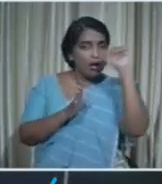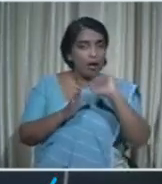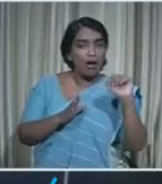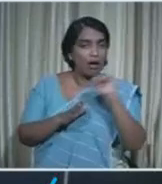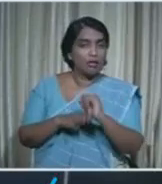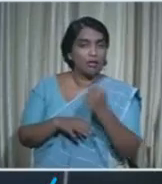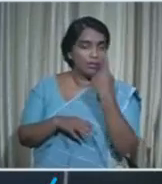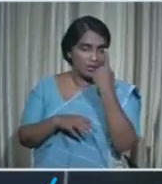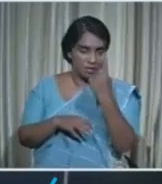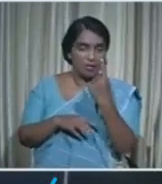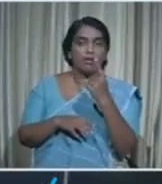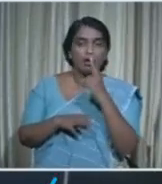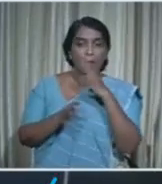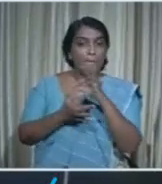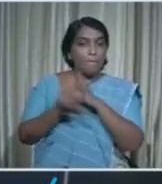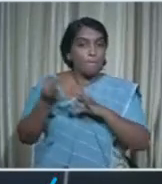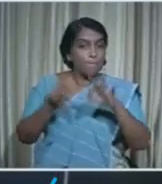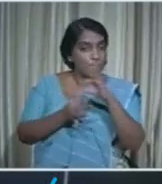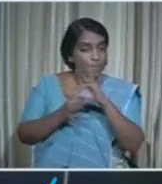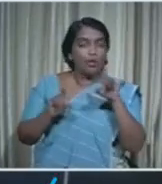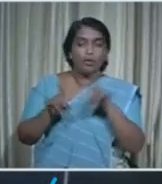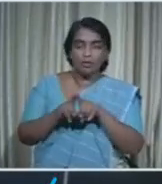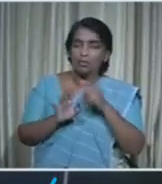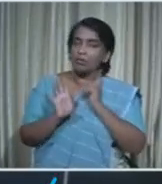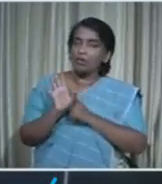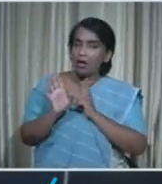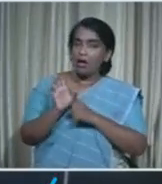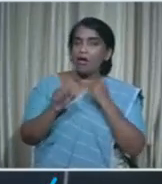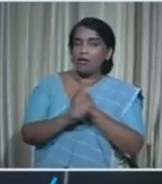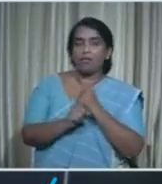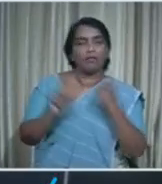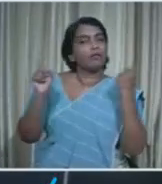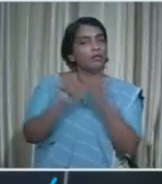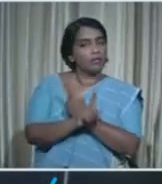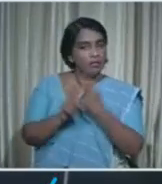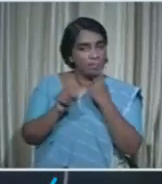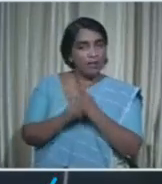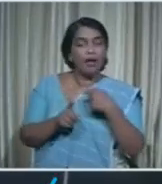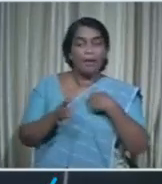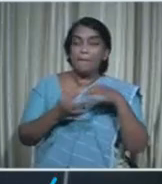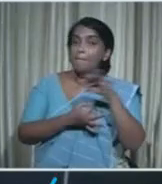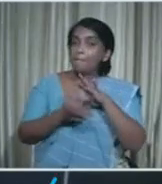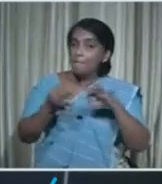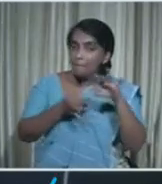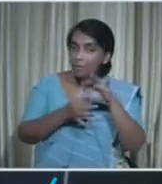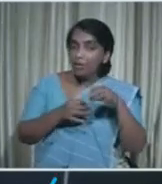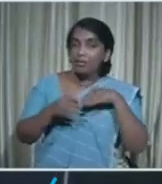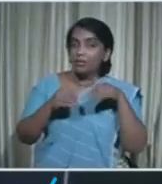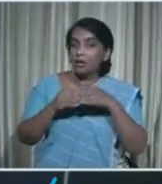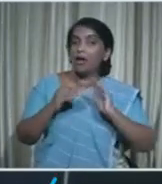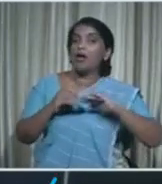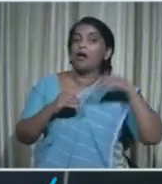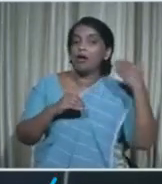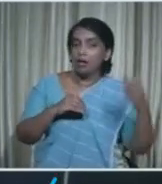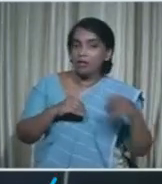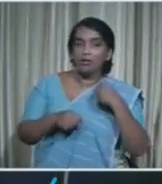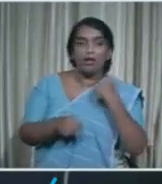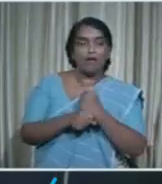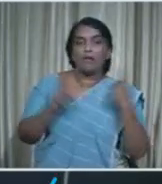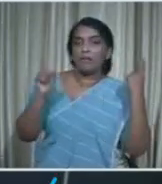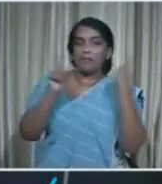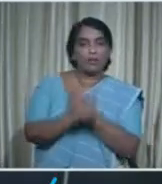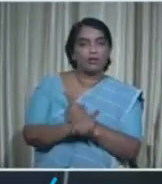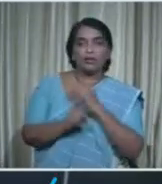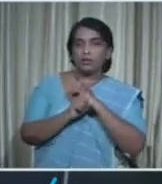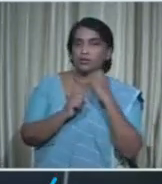निवरती प्रजातंत्रवादी तमय निरांतरी आंडू मारुला अपीट प्रजातंत्रवादी राम पीट आंड मारू कि